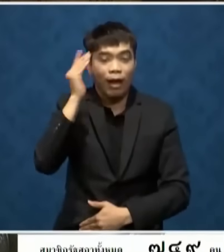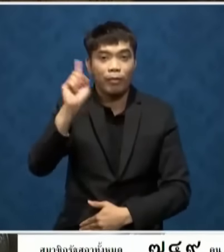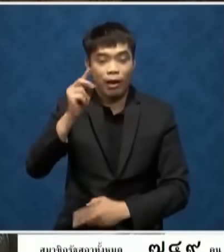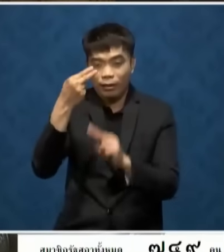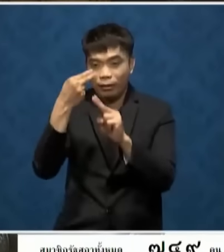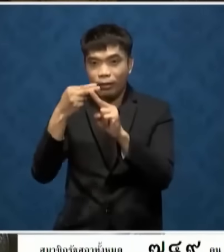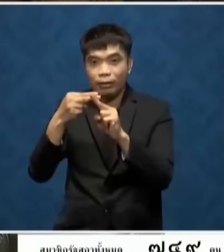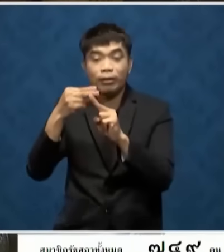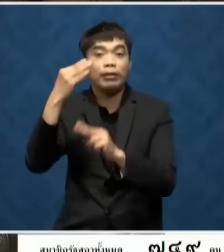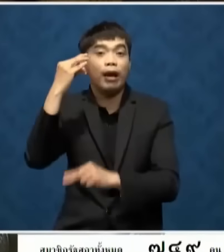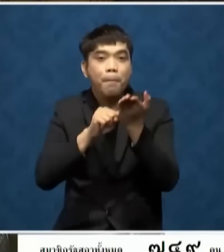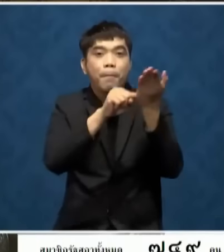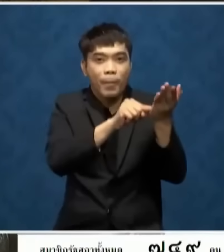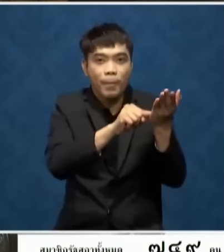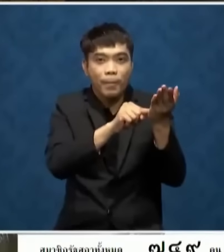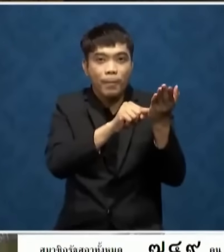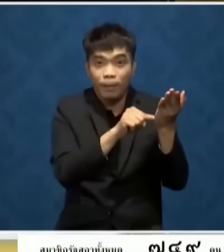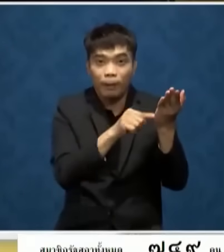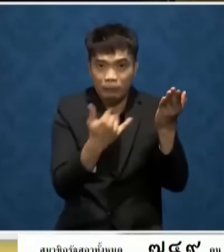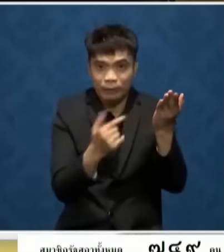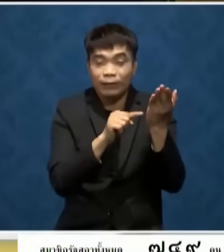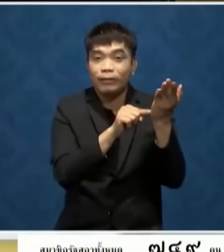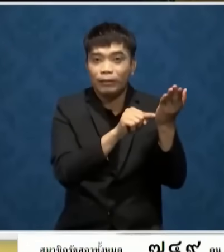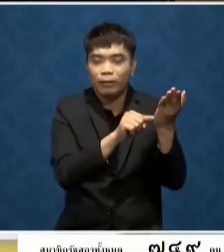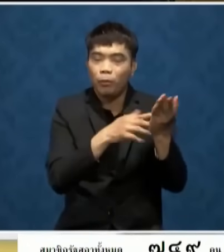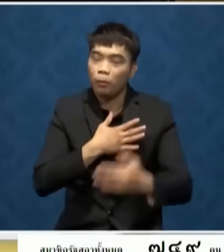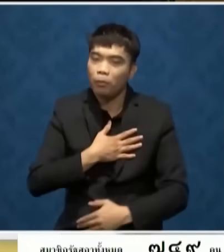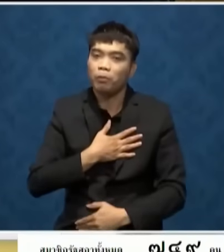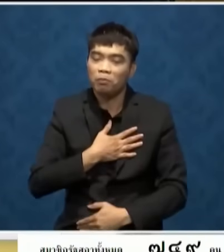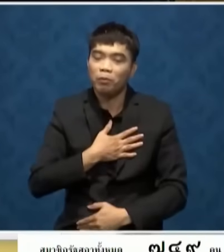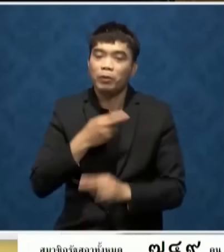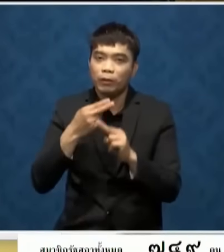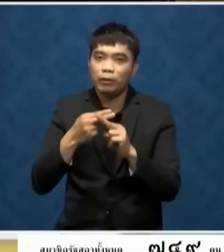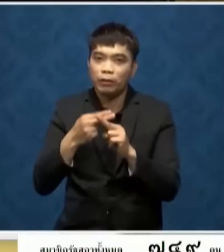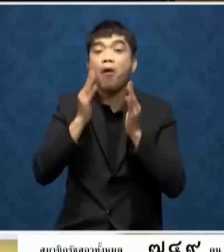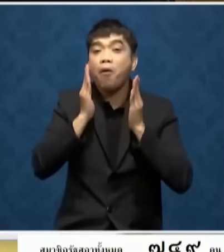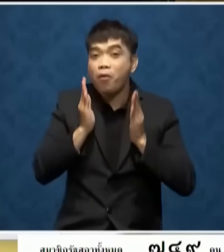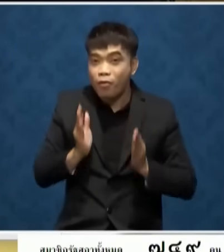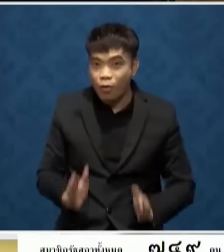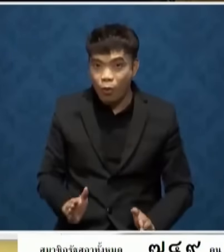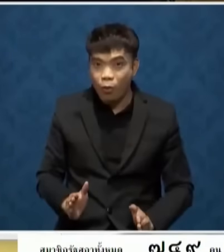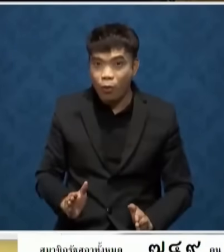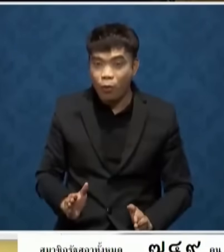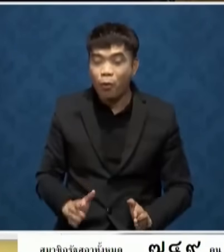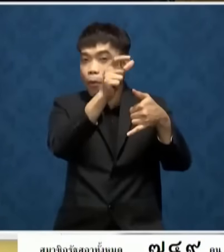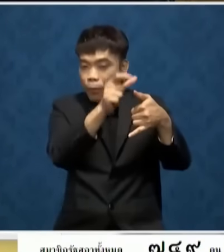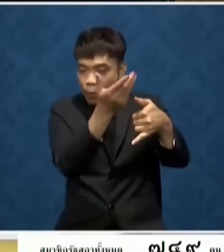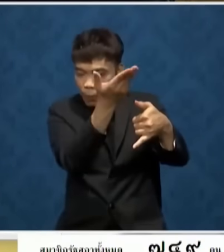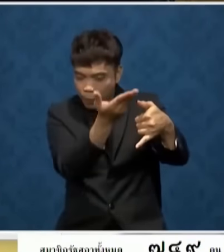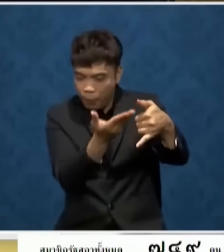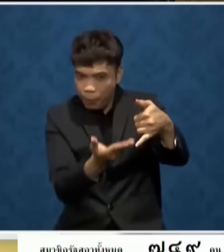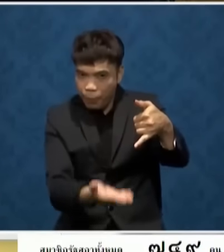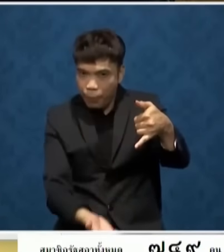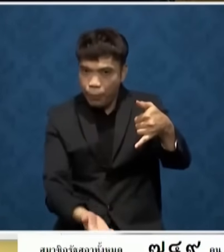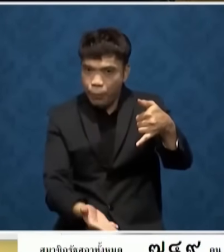อชื่อนายพิธาลิ้มเจริญรัตน์ในครั้งนี้ผมถือว่าเป็นการเสนอชื่อบุคคลซึ่งมีคุณสมบัติและ